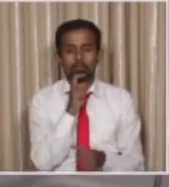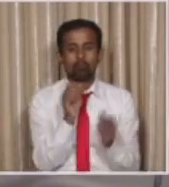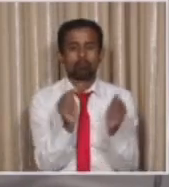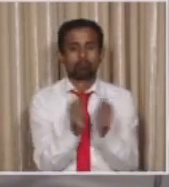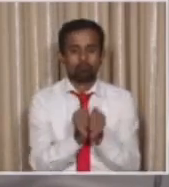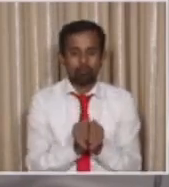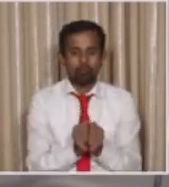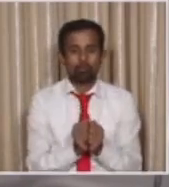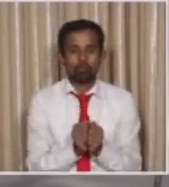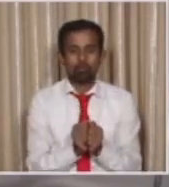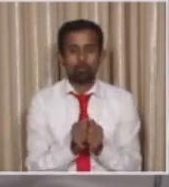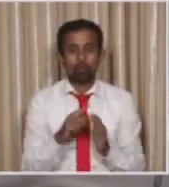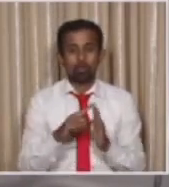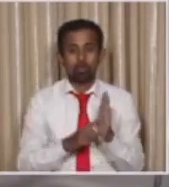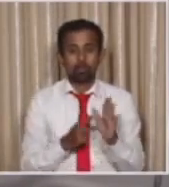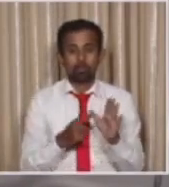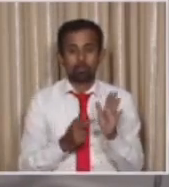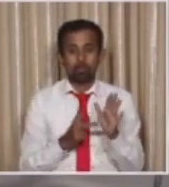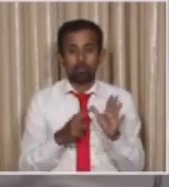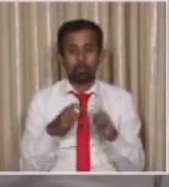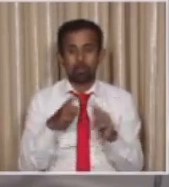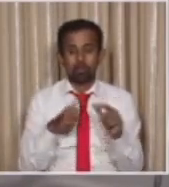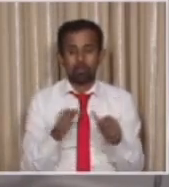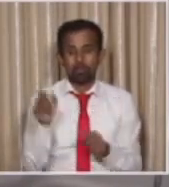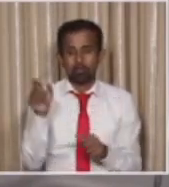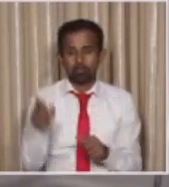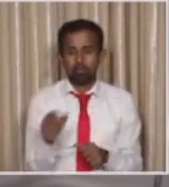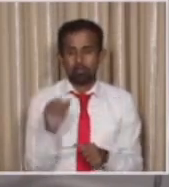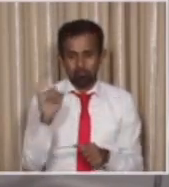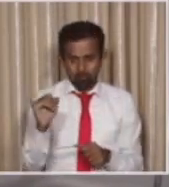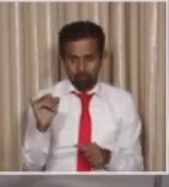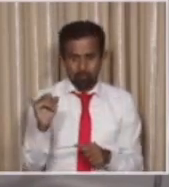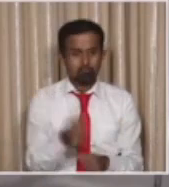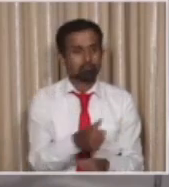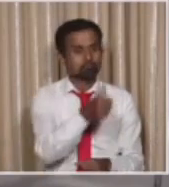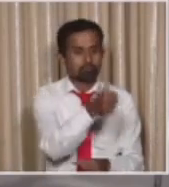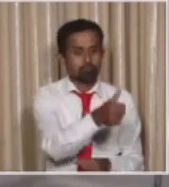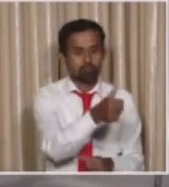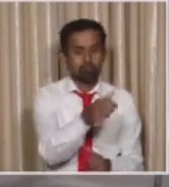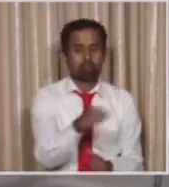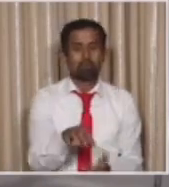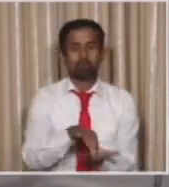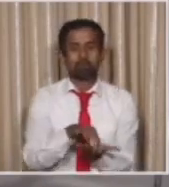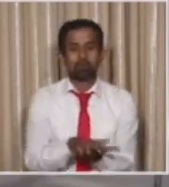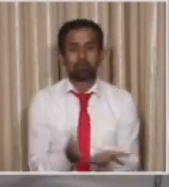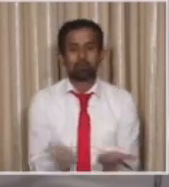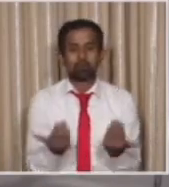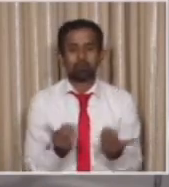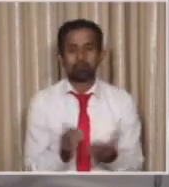क्रियावलियकट जनक रत्नायक महता वेरदिकरुद निवेरदिकरुद किरा तीर्णय करन्ने